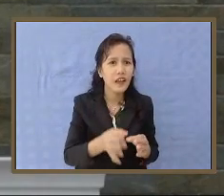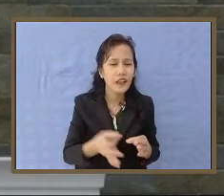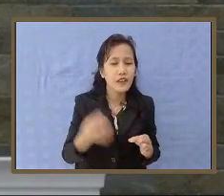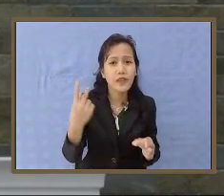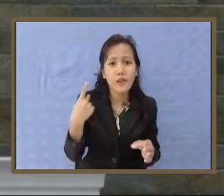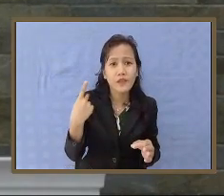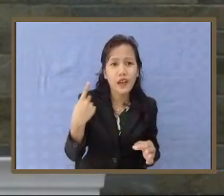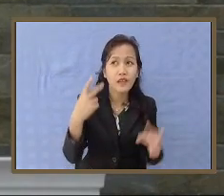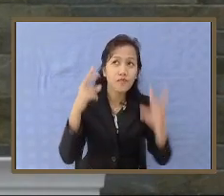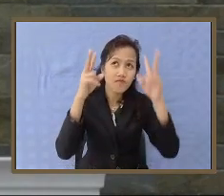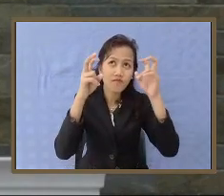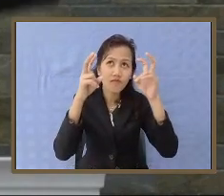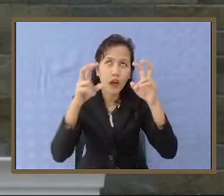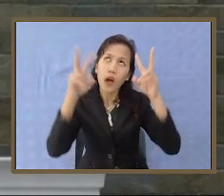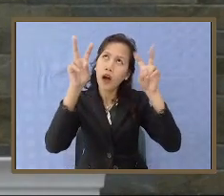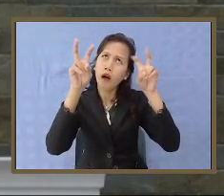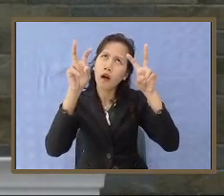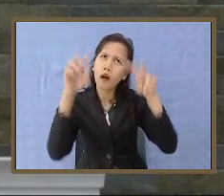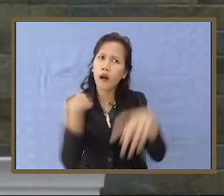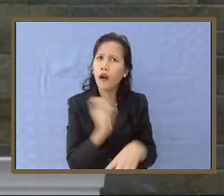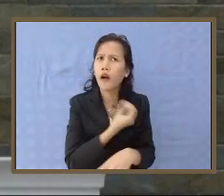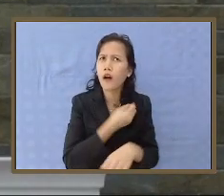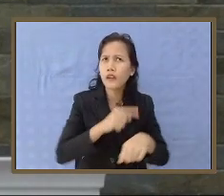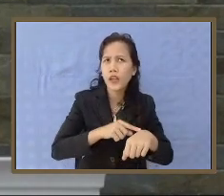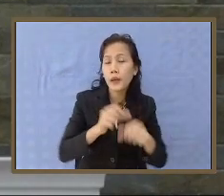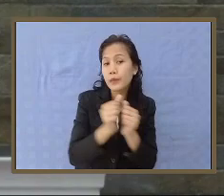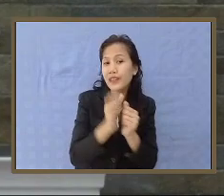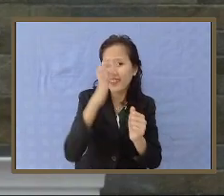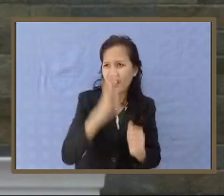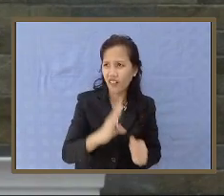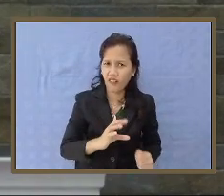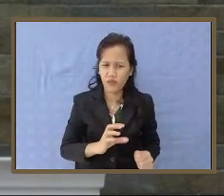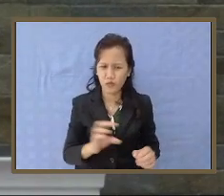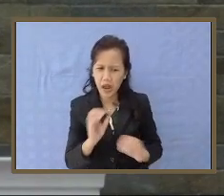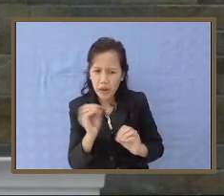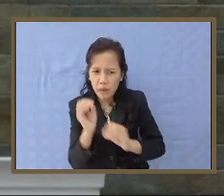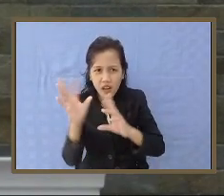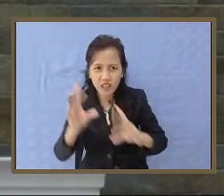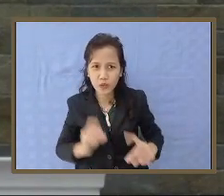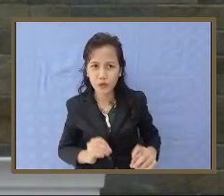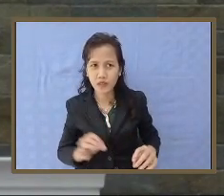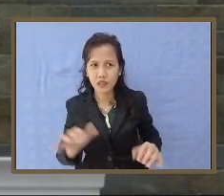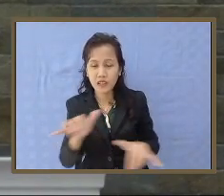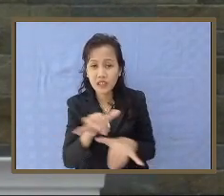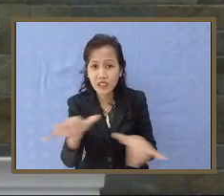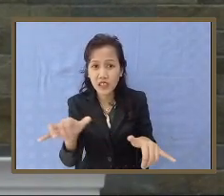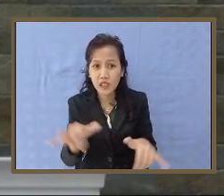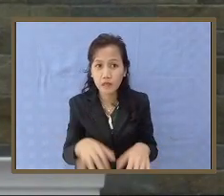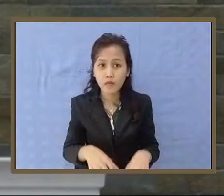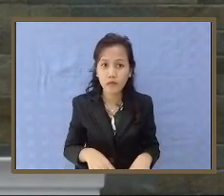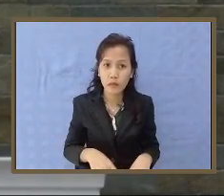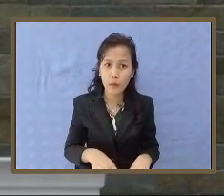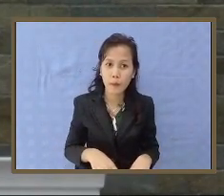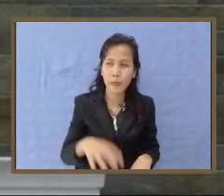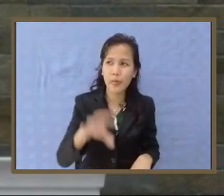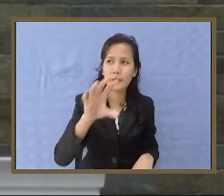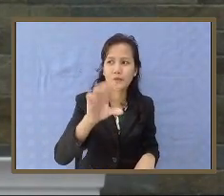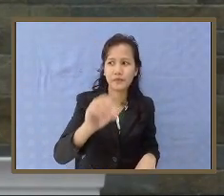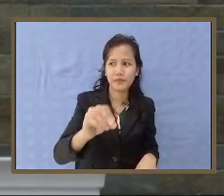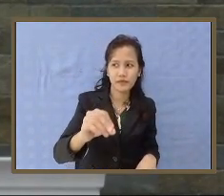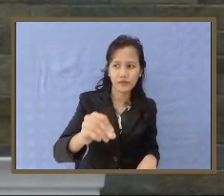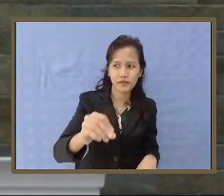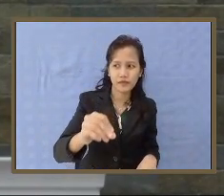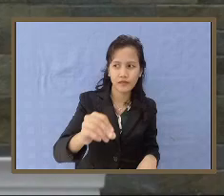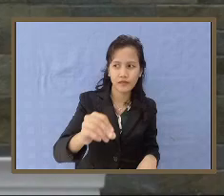tayong title, our time with God, tapos wala naman tayong ginagawa, para kayong bumili, mga kapatid, ng treadmill na sabitan nyo lamang,